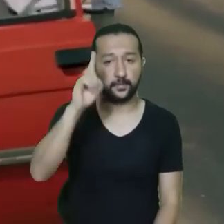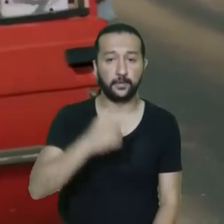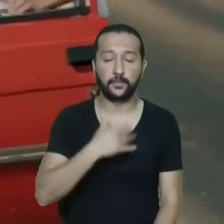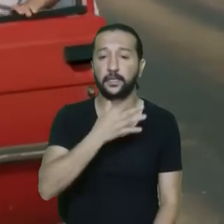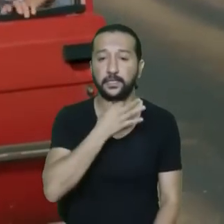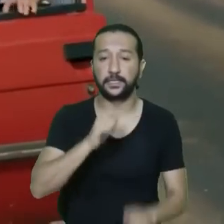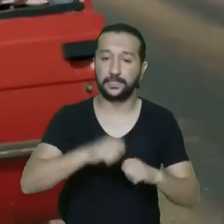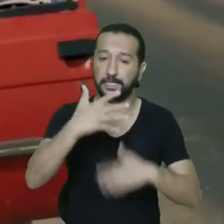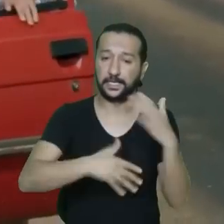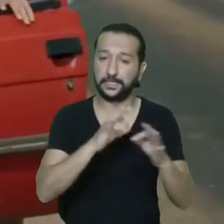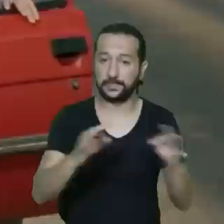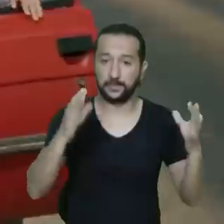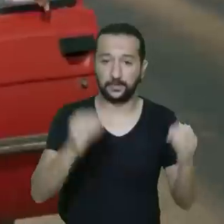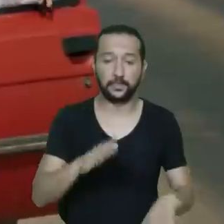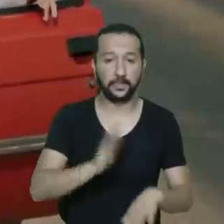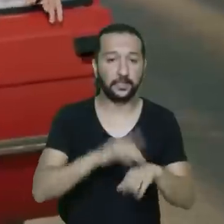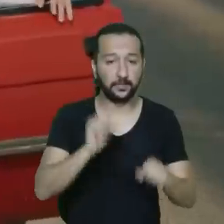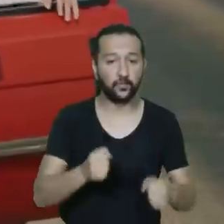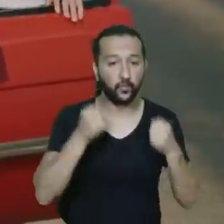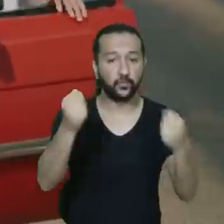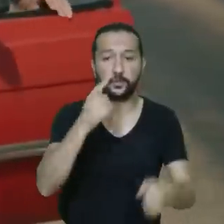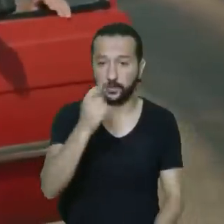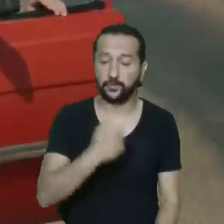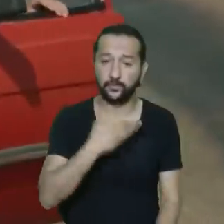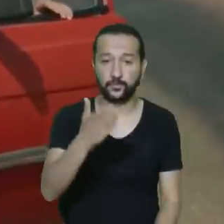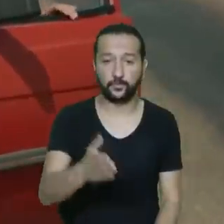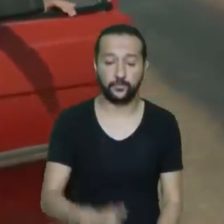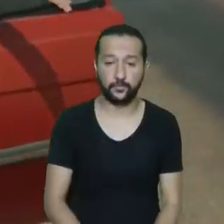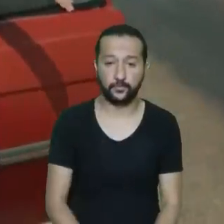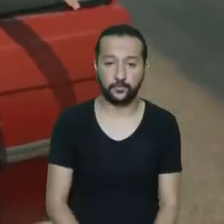ensin, işler çok karışık. Nasıl götüreceğim, ne yapacağım ben bunu?